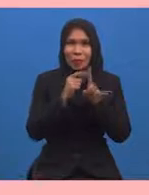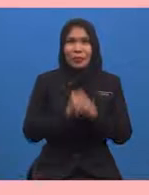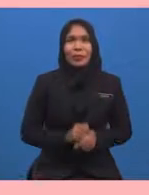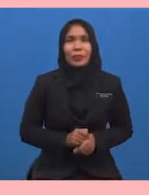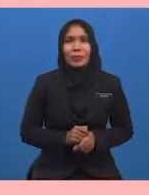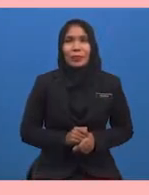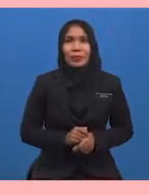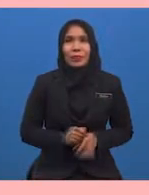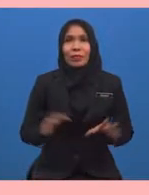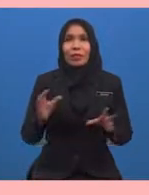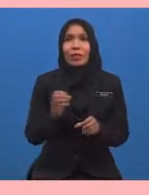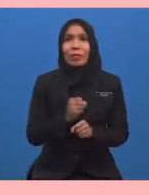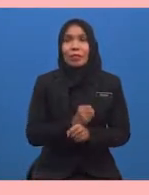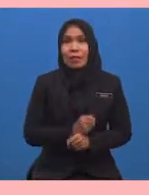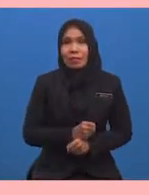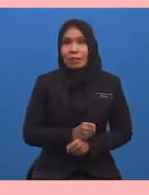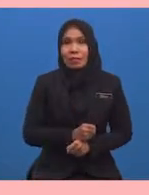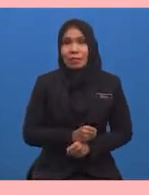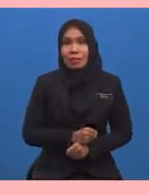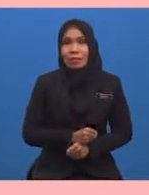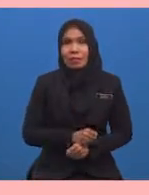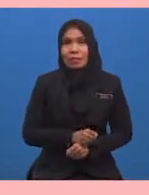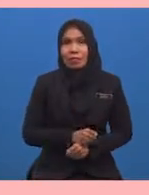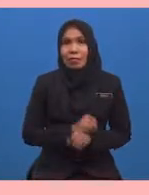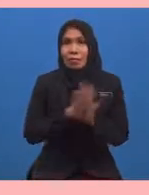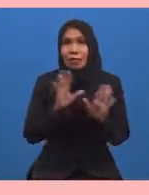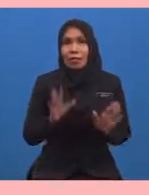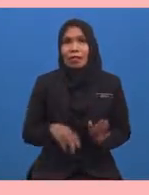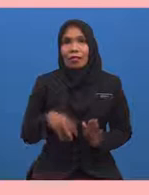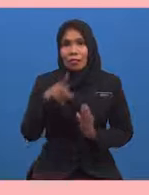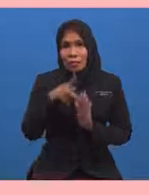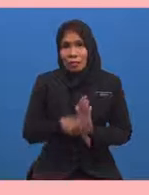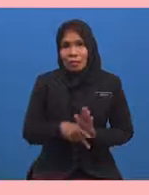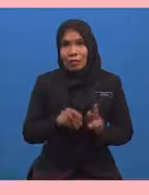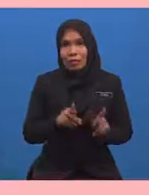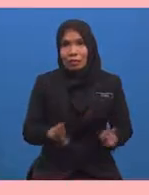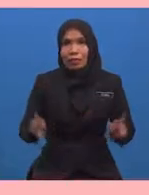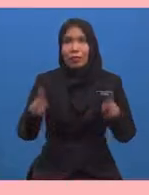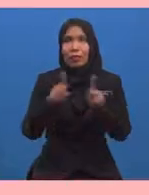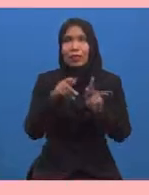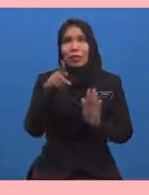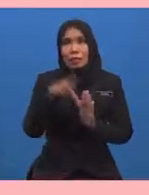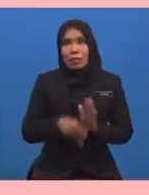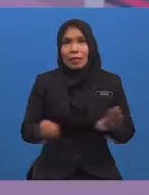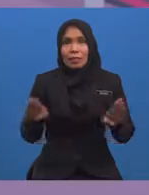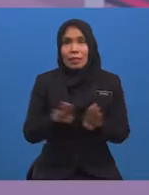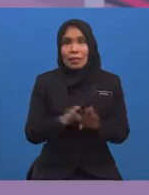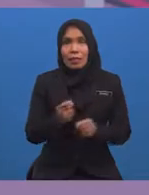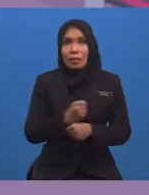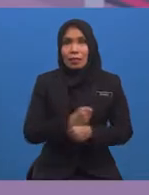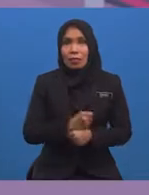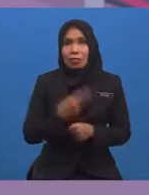murid-murid dapat menghuraikan kepentingan pelbagai bentuk muka bumi di Malaysia.